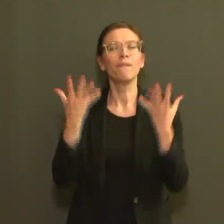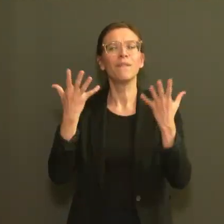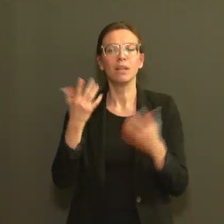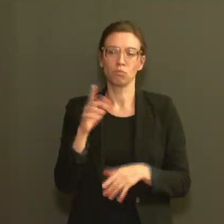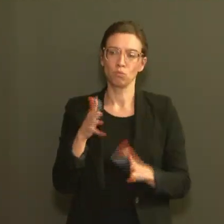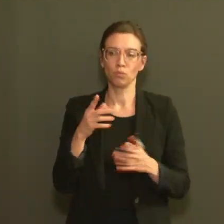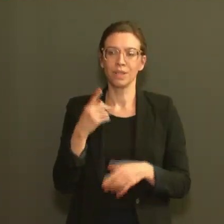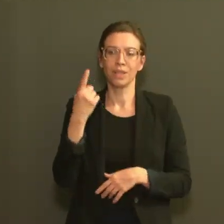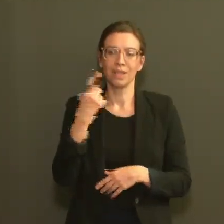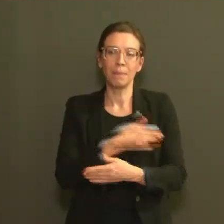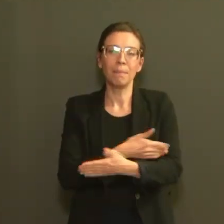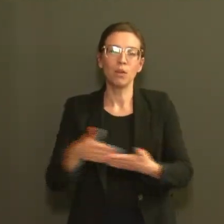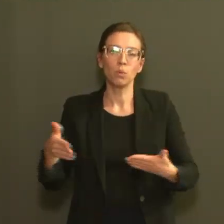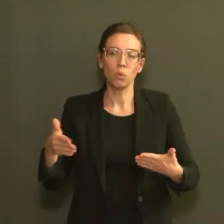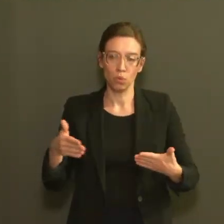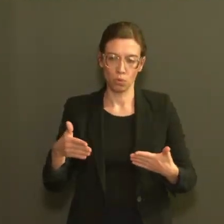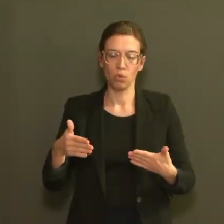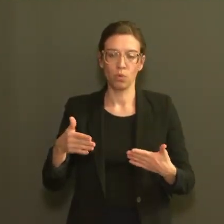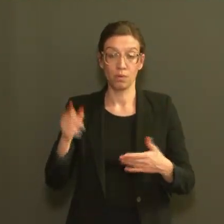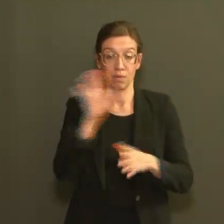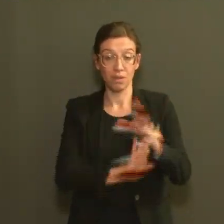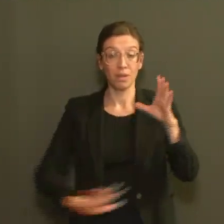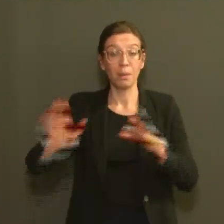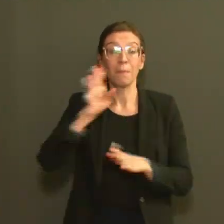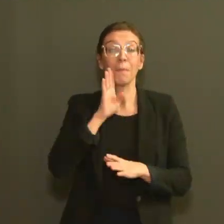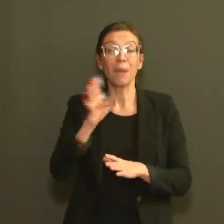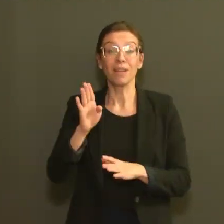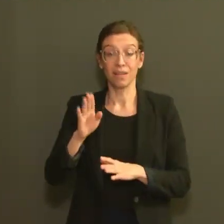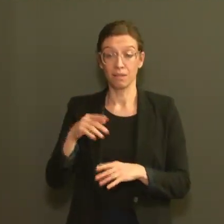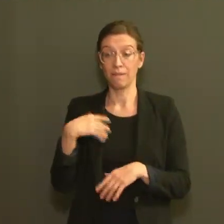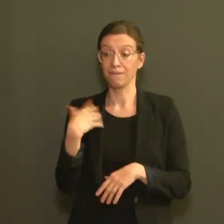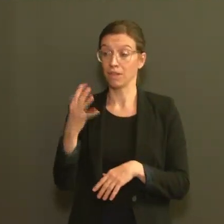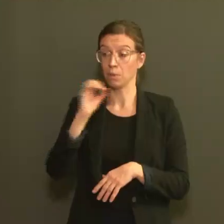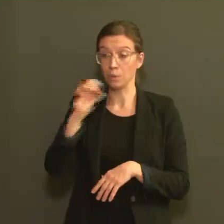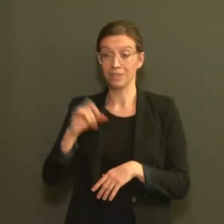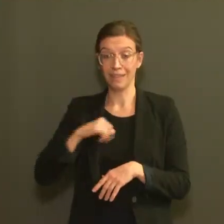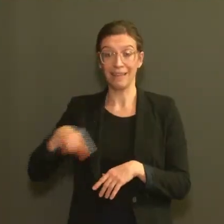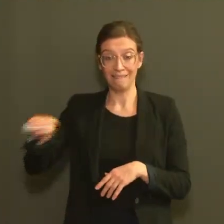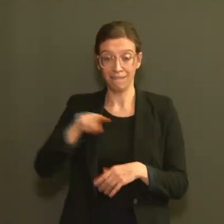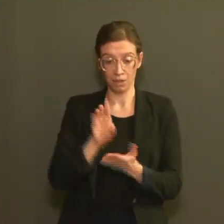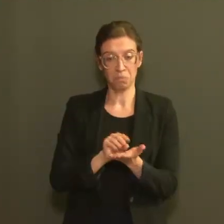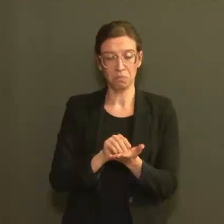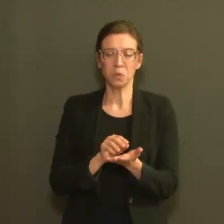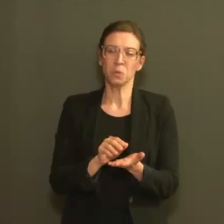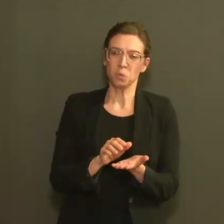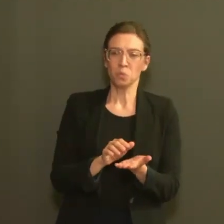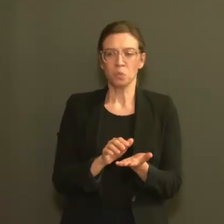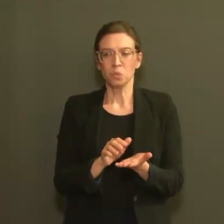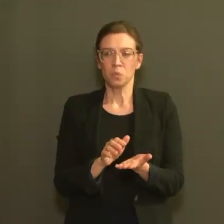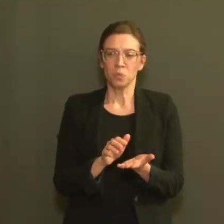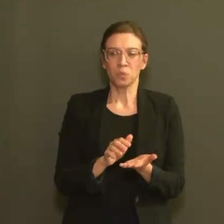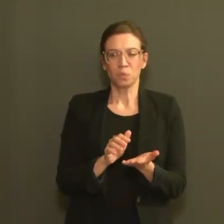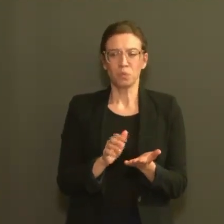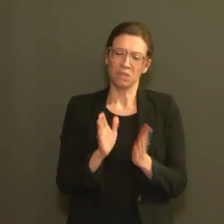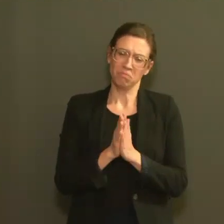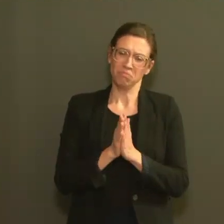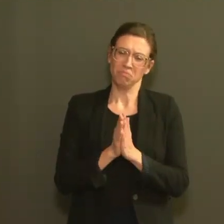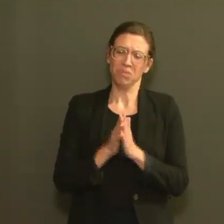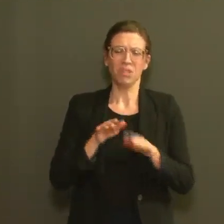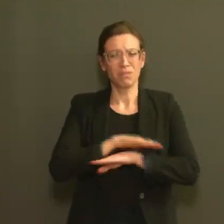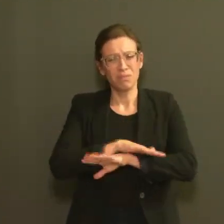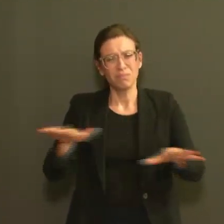kan nog fors omhoog. Hoe meer mensen de tool downloaden, hoe efficiënter het zal worden in de strijd tegen de